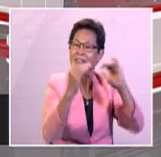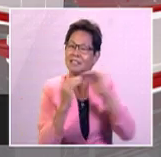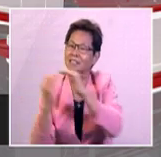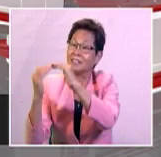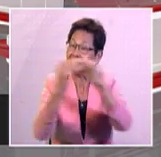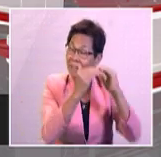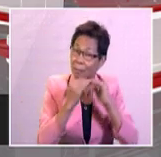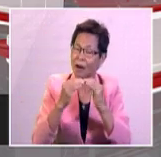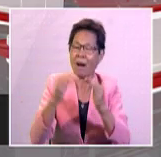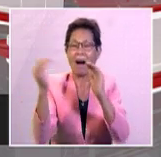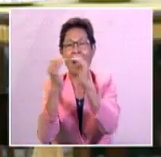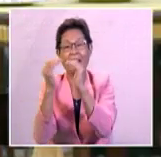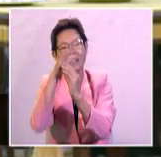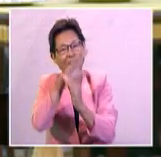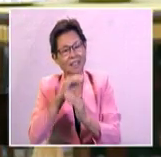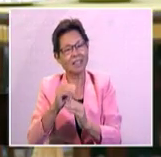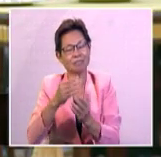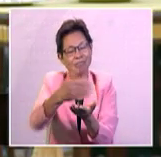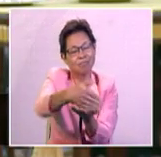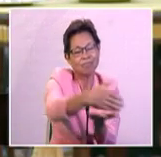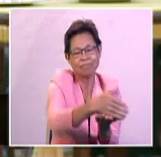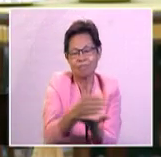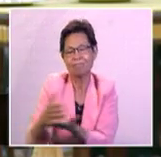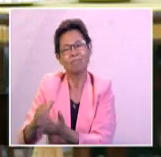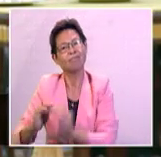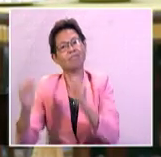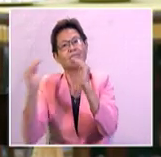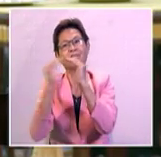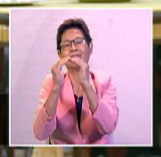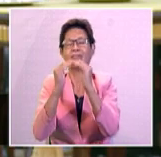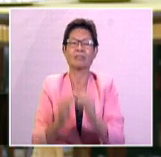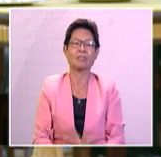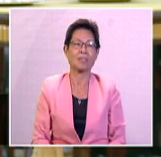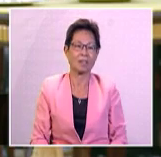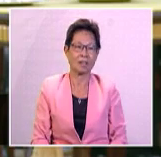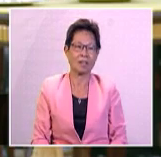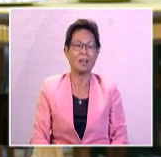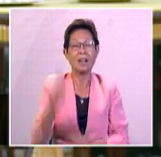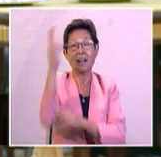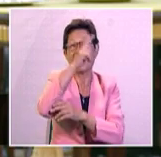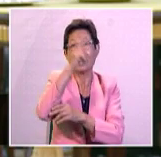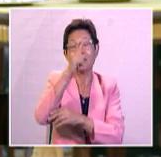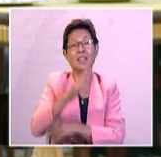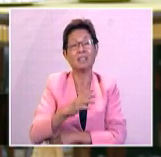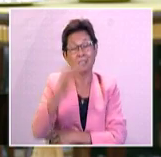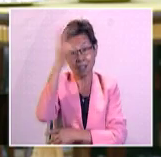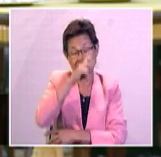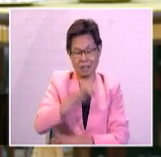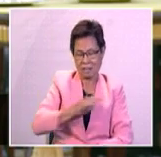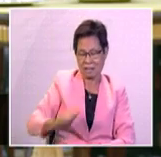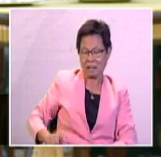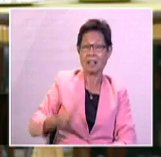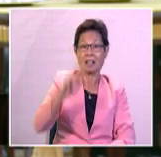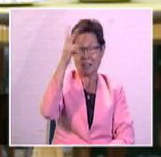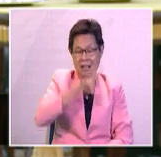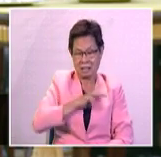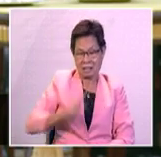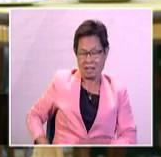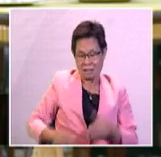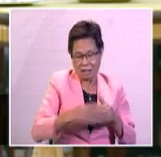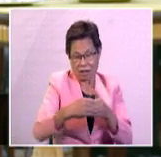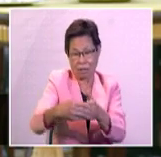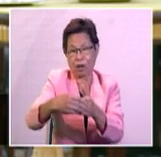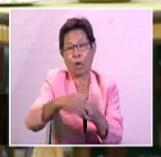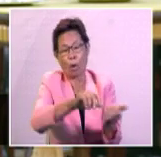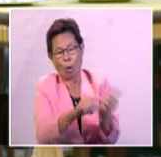teragih. Pada hari ini, walaupun kerajaan tuanku yang diterajui oleh Parti